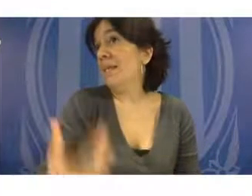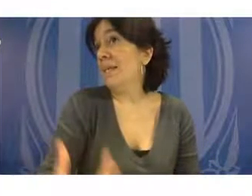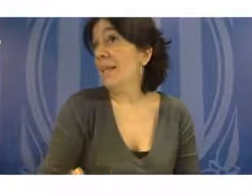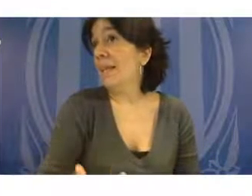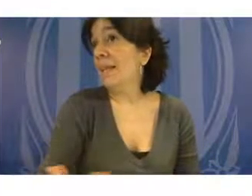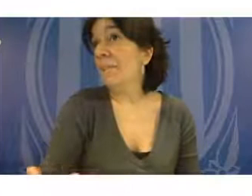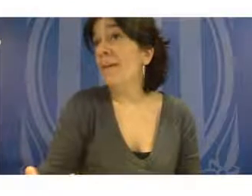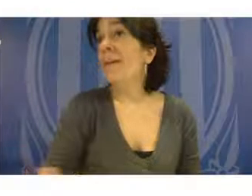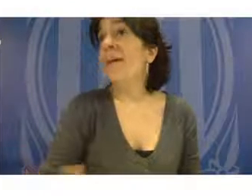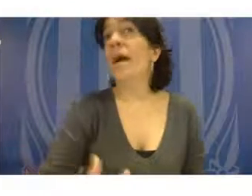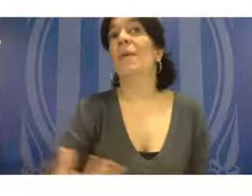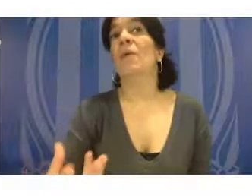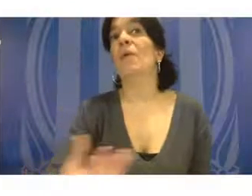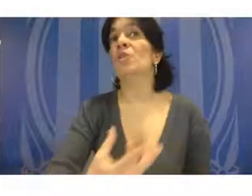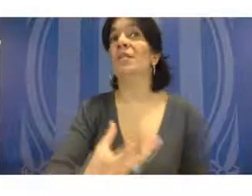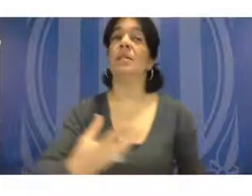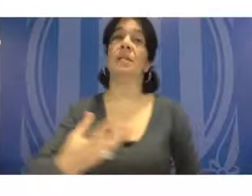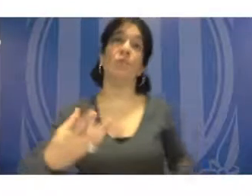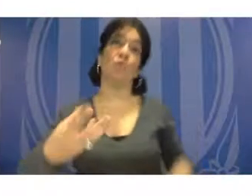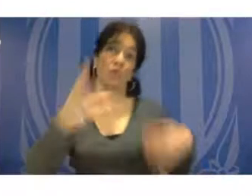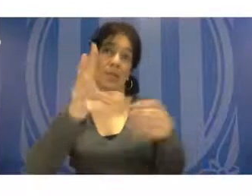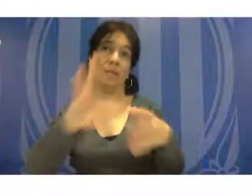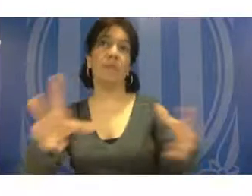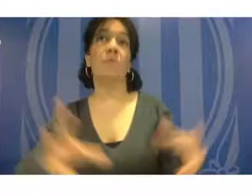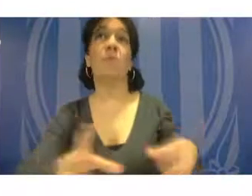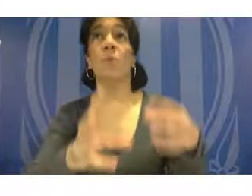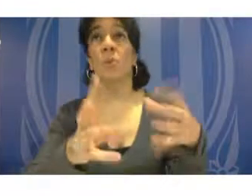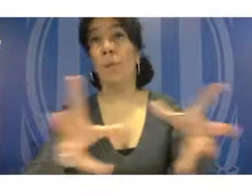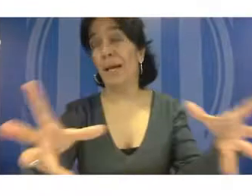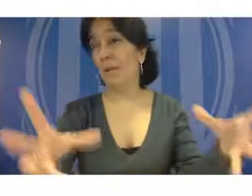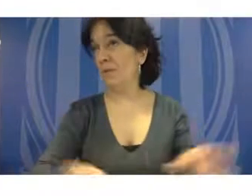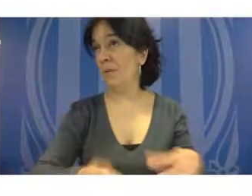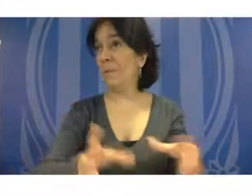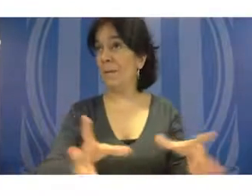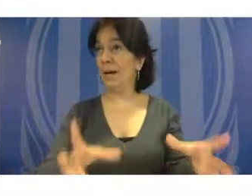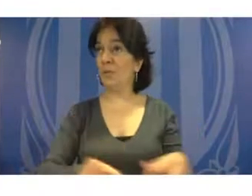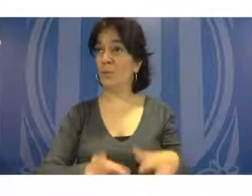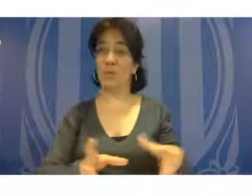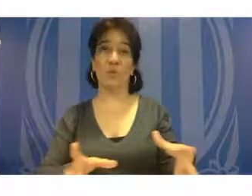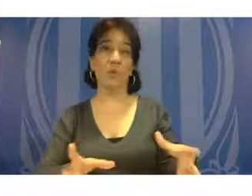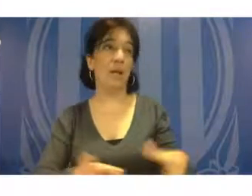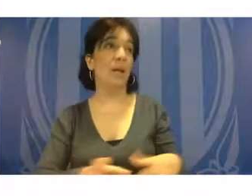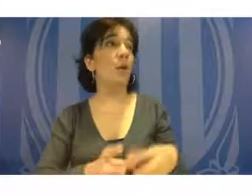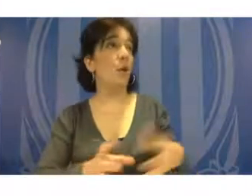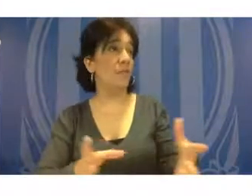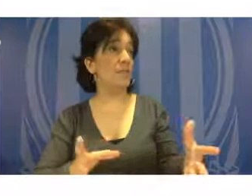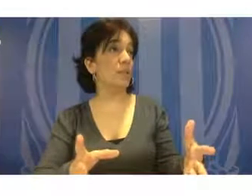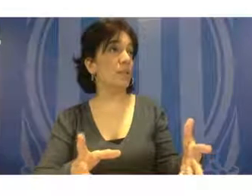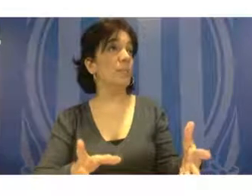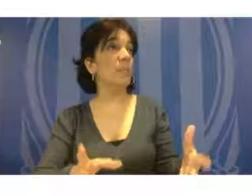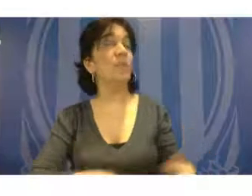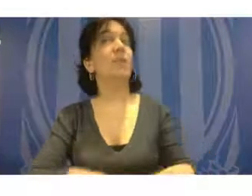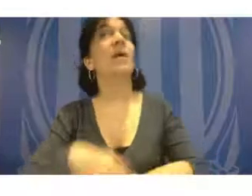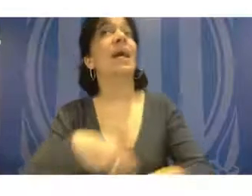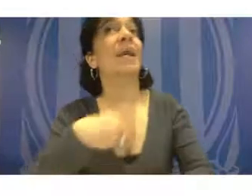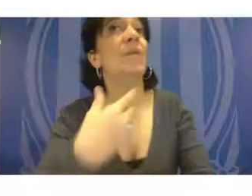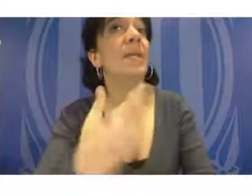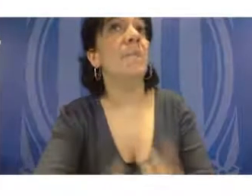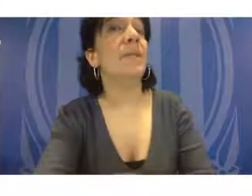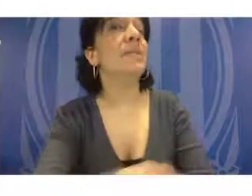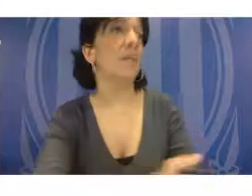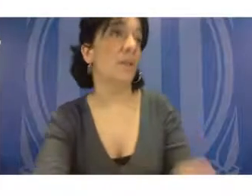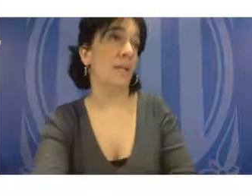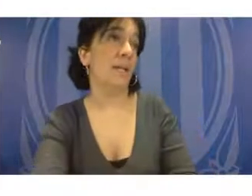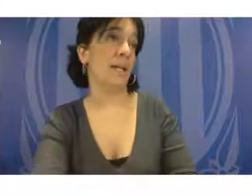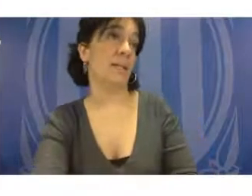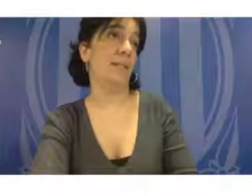manera general també, amb la qual cosa si us suggerim també un bon plat, un àpat, un esmorzar o fins i tot un vídeo, el gaudirem